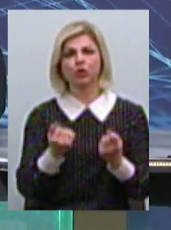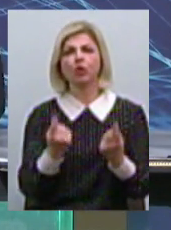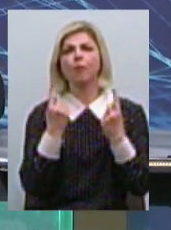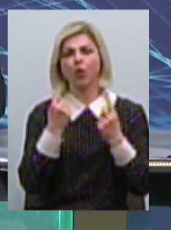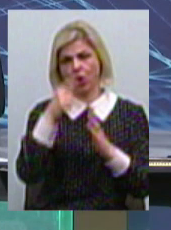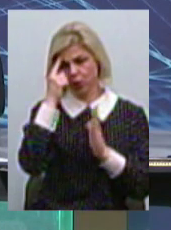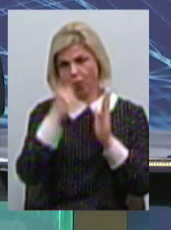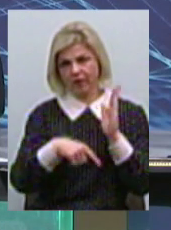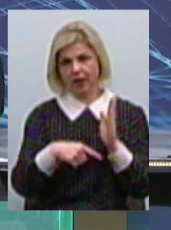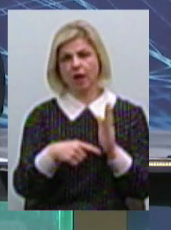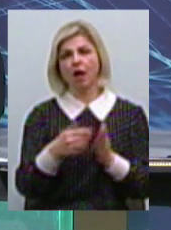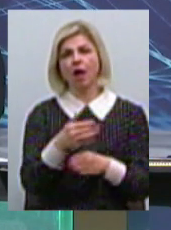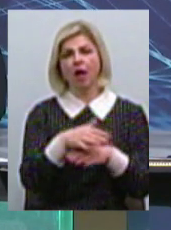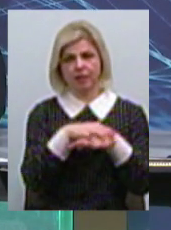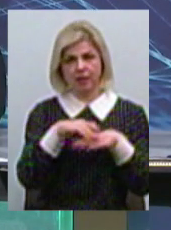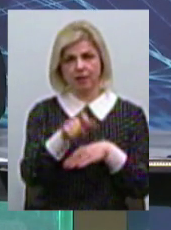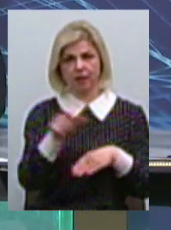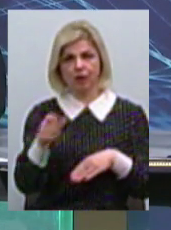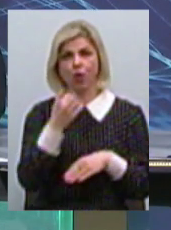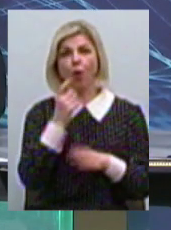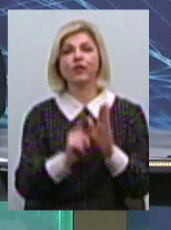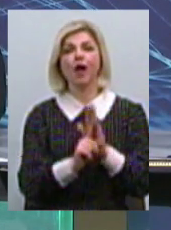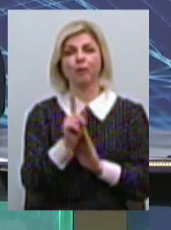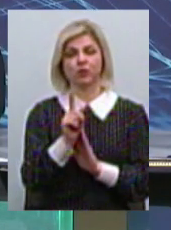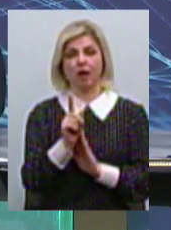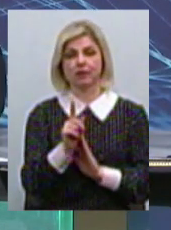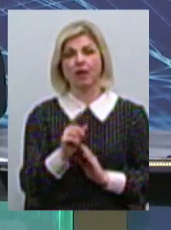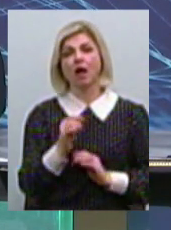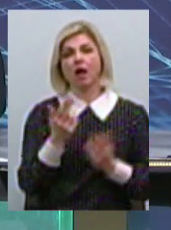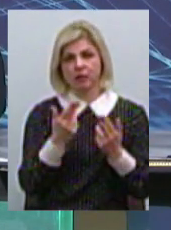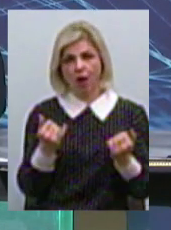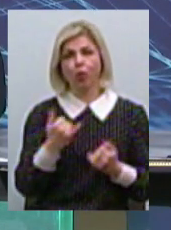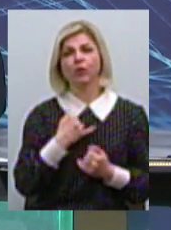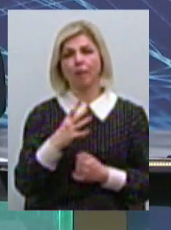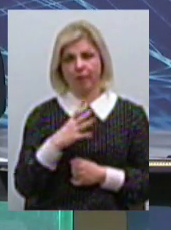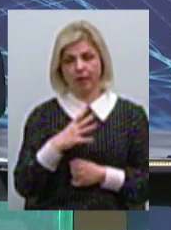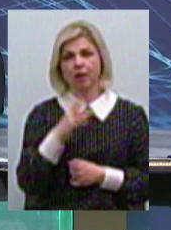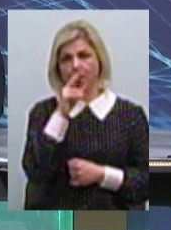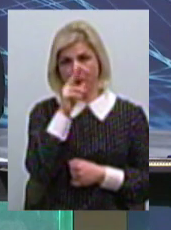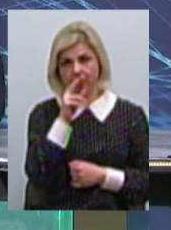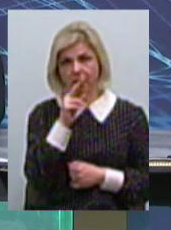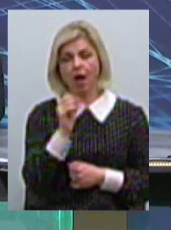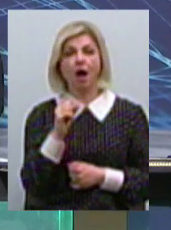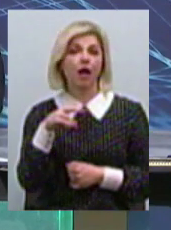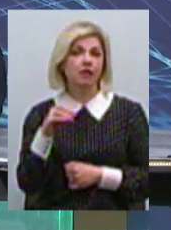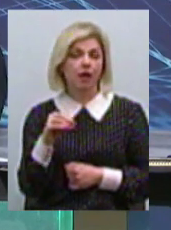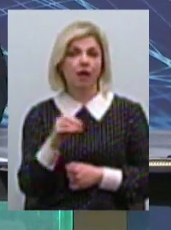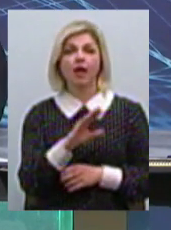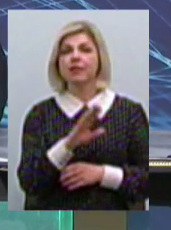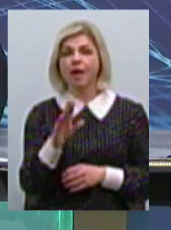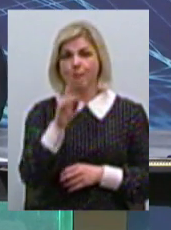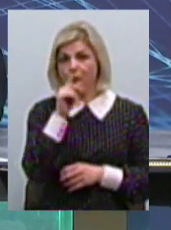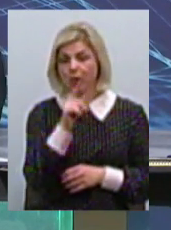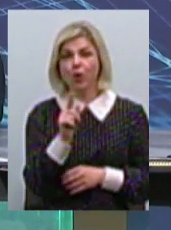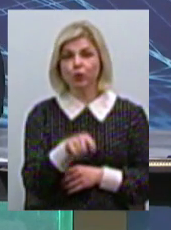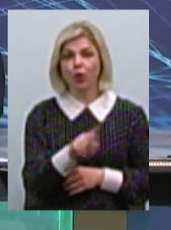довіри від населення, коли ми запускалися. Так, у нас були помилки. Але не помиляється той,